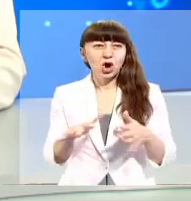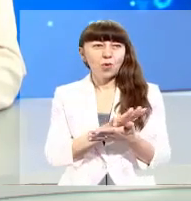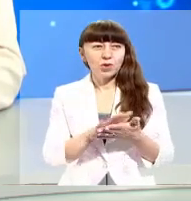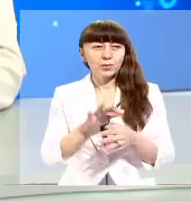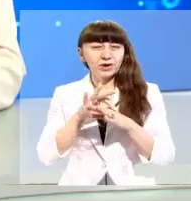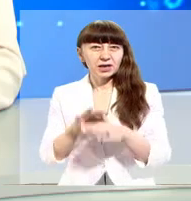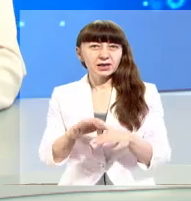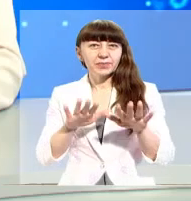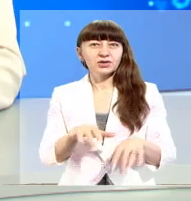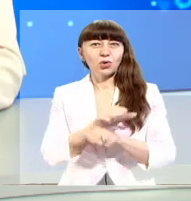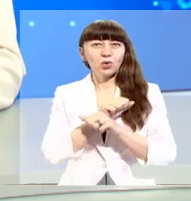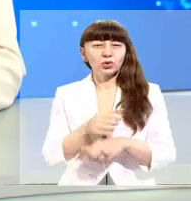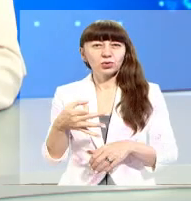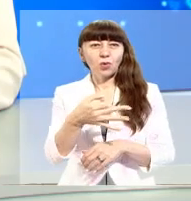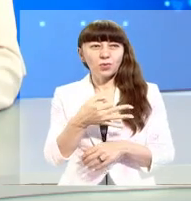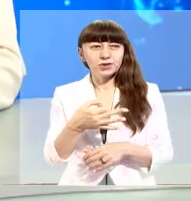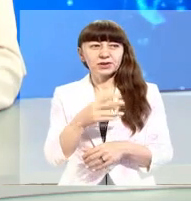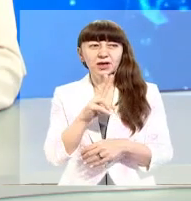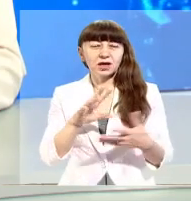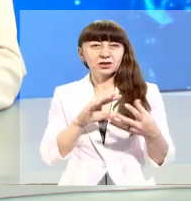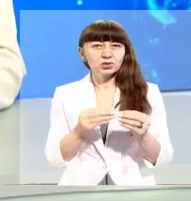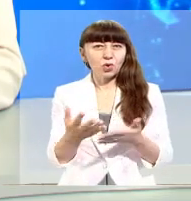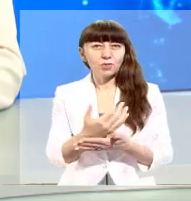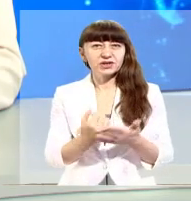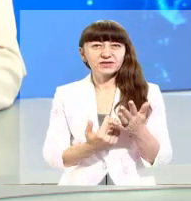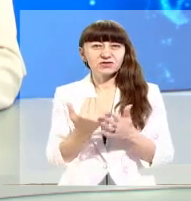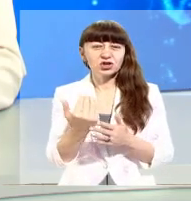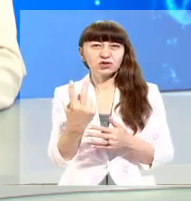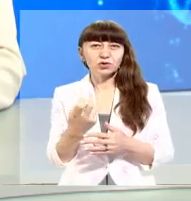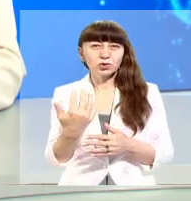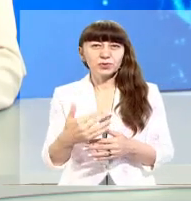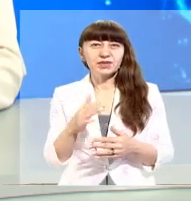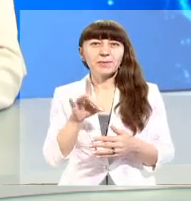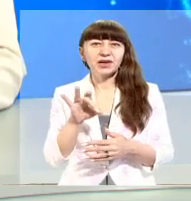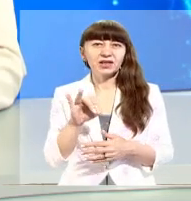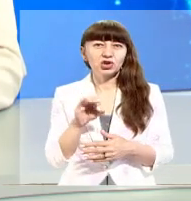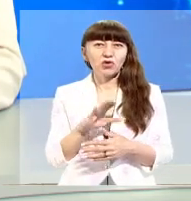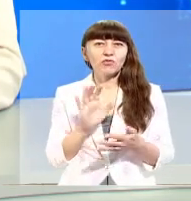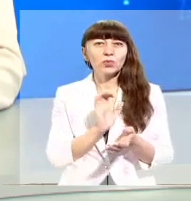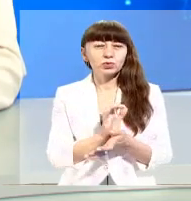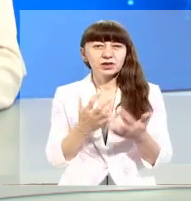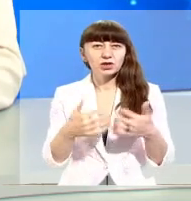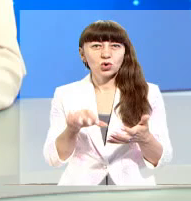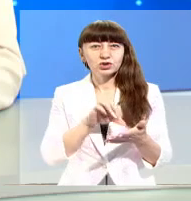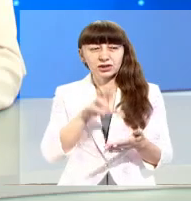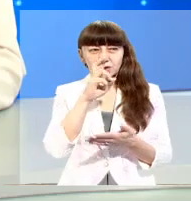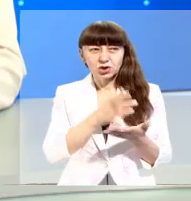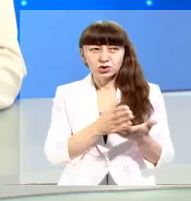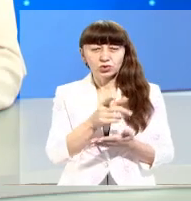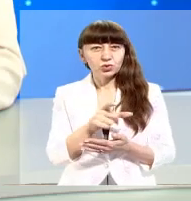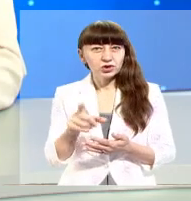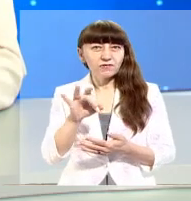прошла на одной из баз отдыха области. Как результат, собрано свыше 250 пакетов мусора. Среди участников – государственные